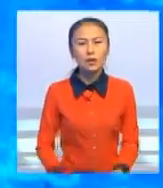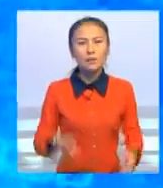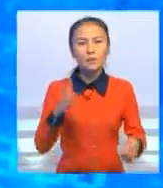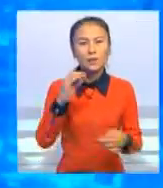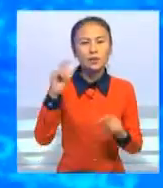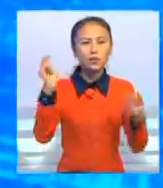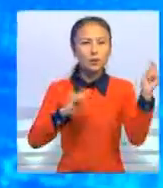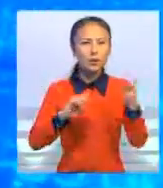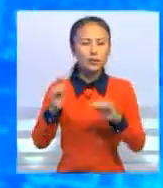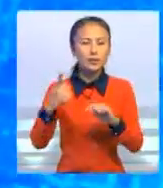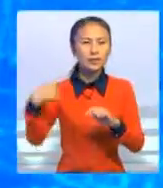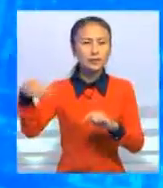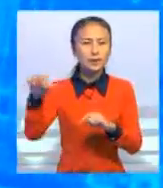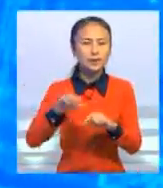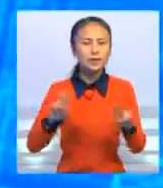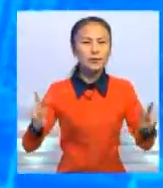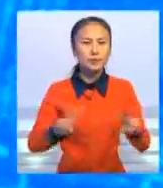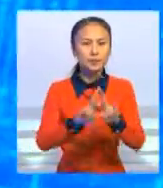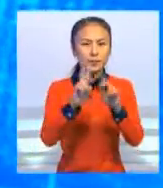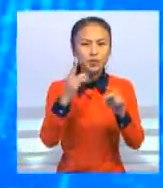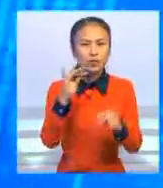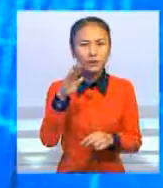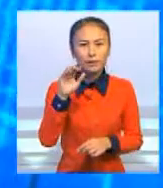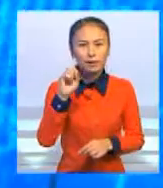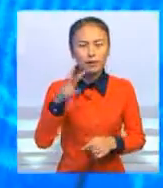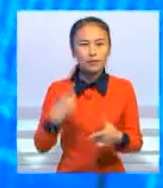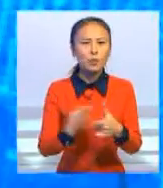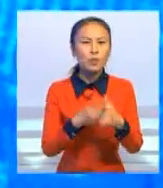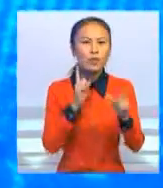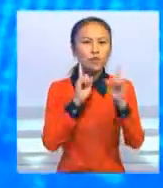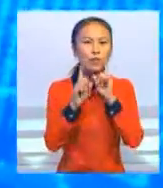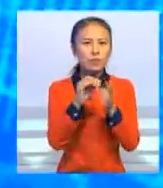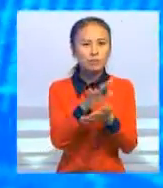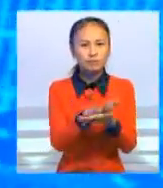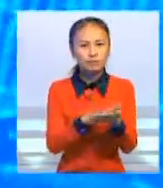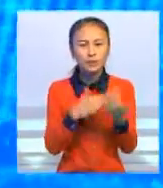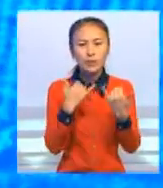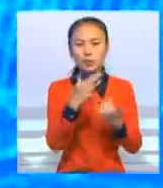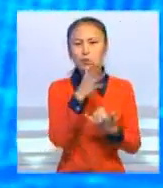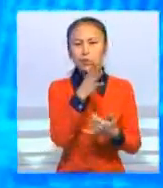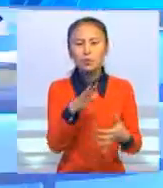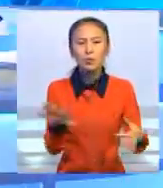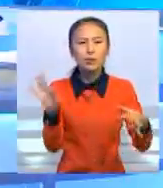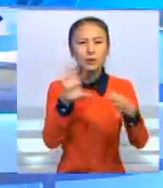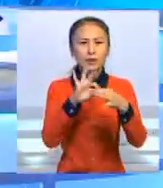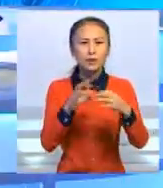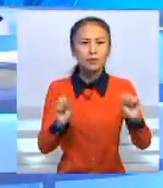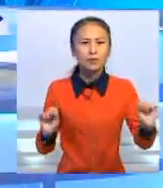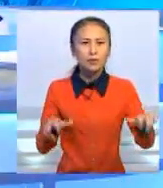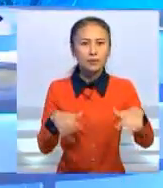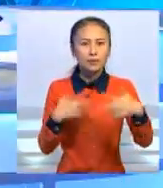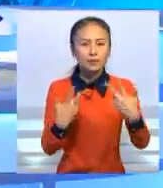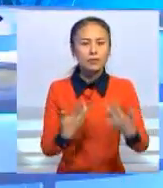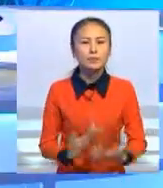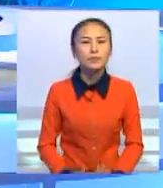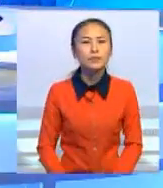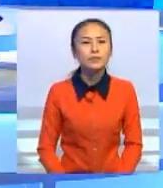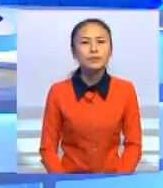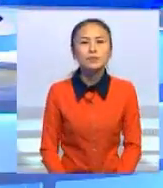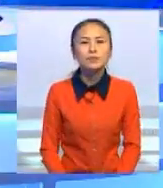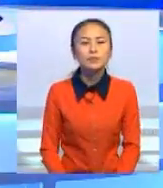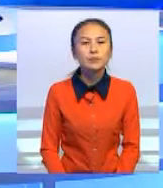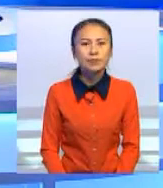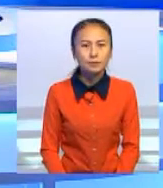Астана Медиа Уик апталығы аясында Астана Digital форумы жалғасып жатыр. Дәл қазір студиямен тікелей байланысқа шыққалы